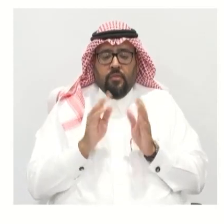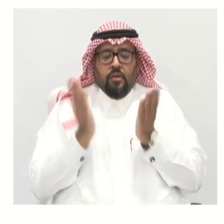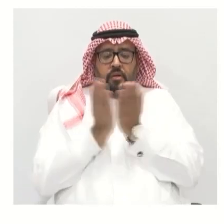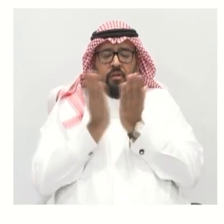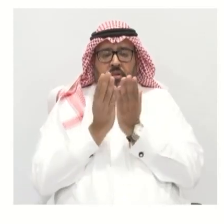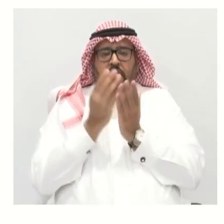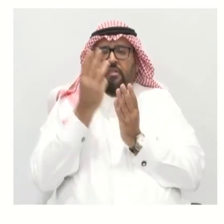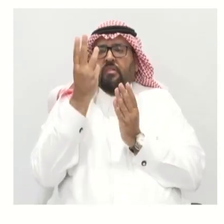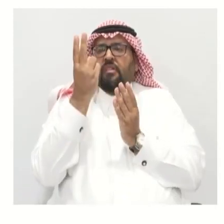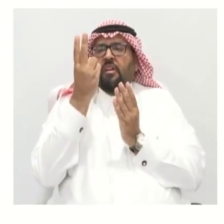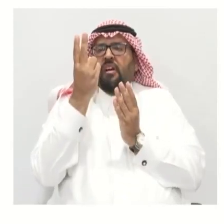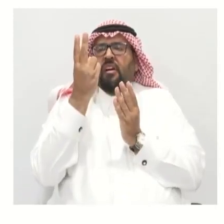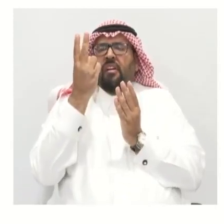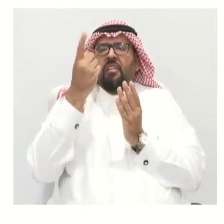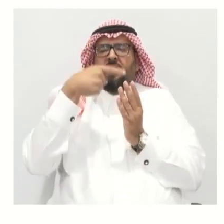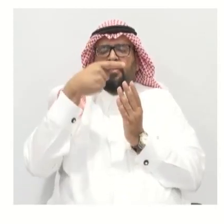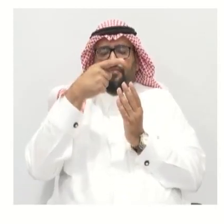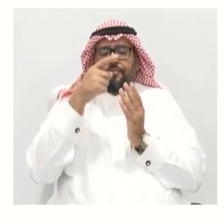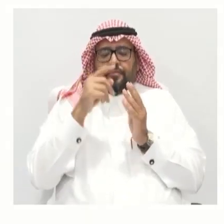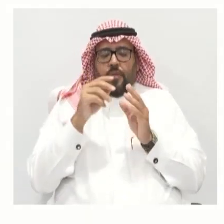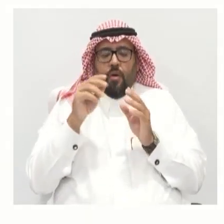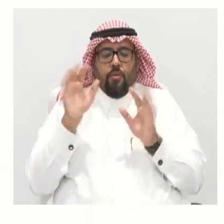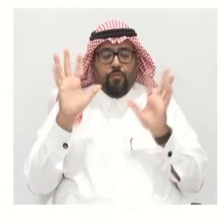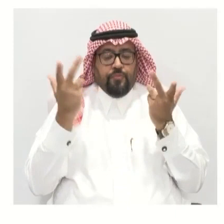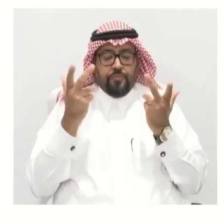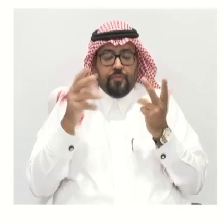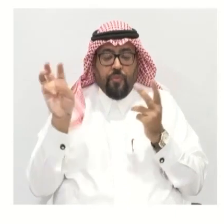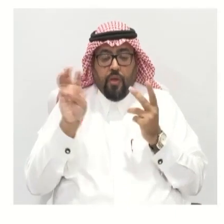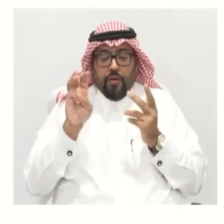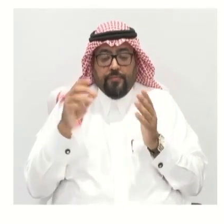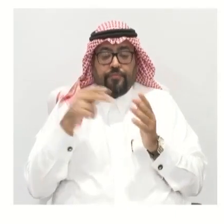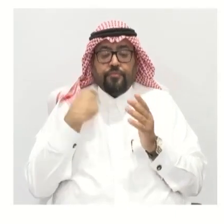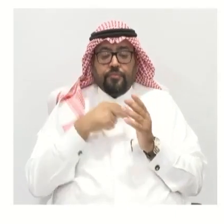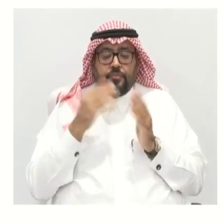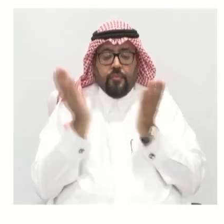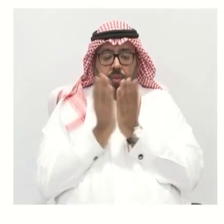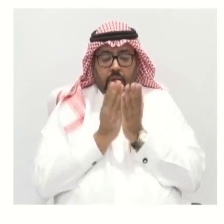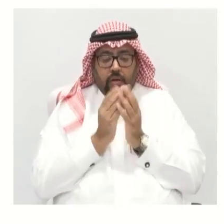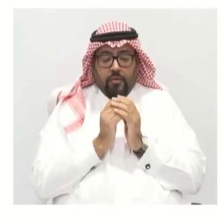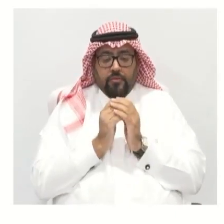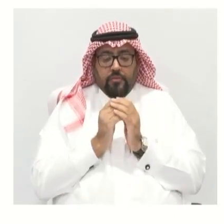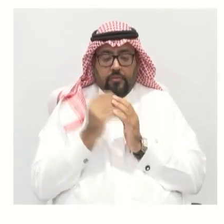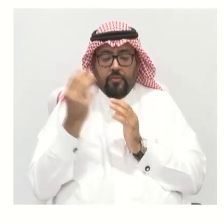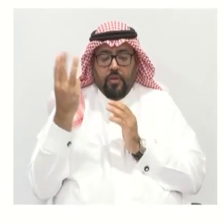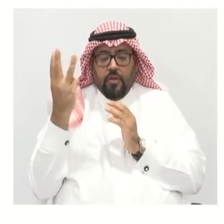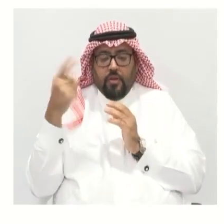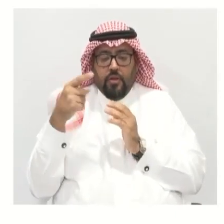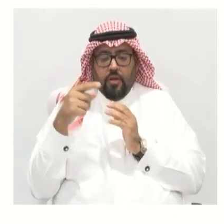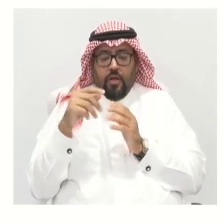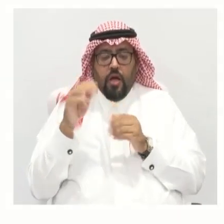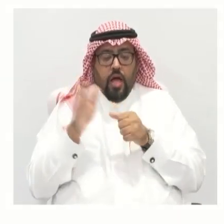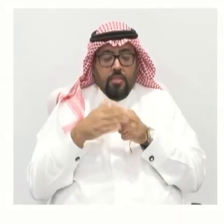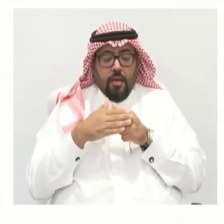الدرس الثاني عشر مفهوم مؤسسات الدوله الدرس الثالث عشر الخدمات